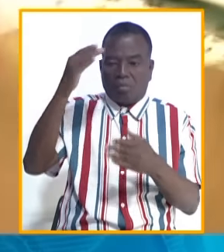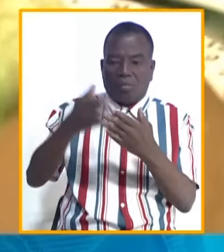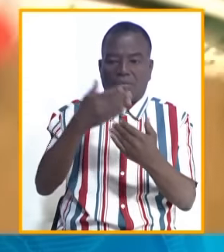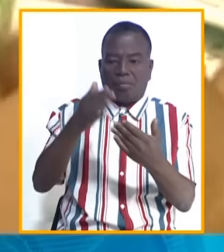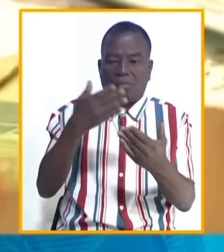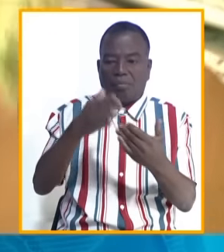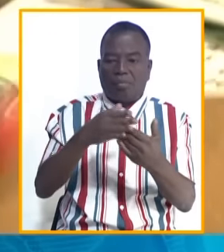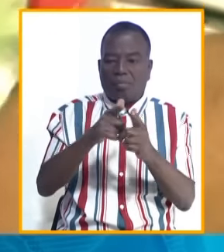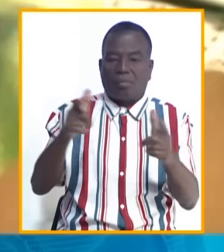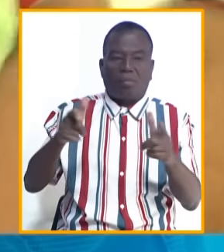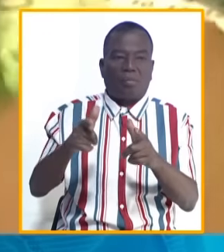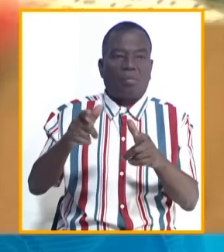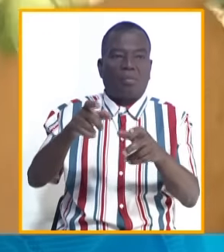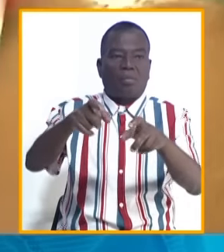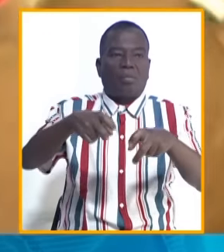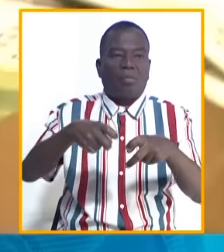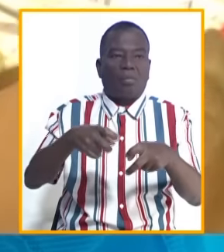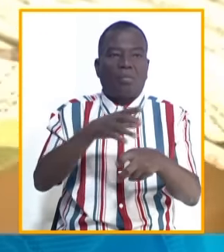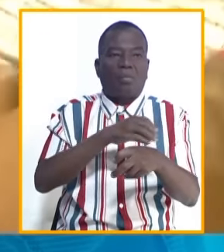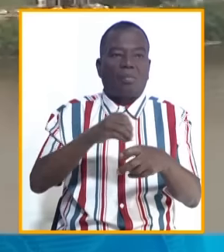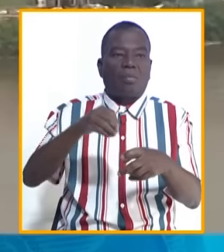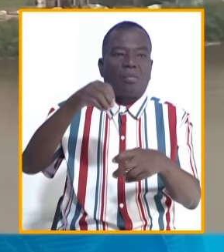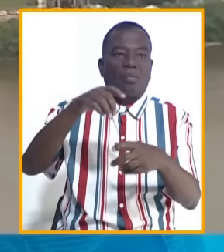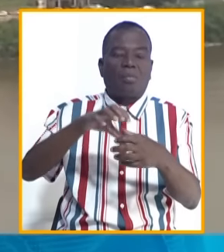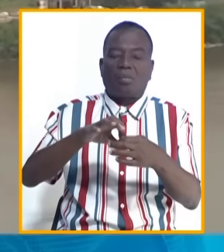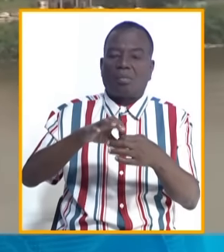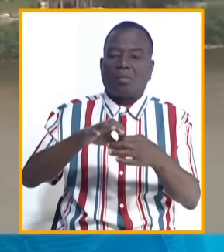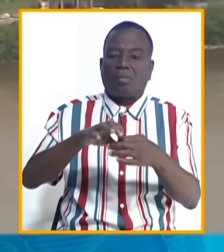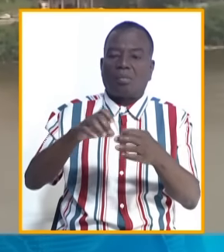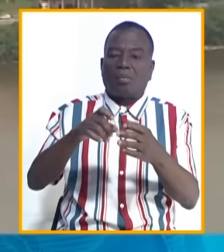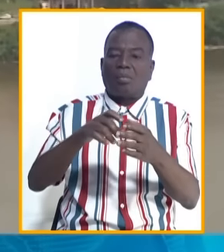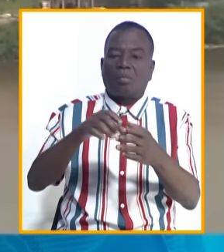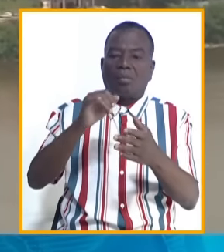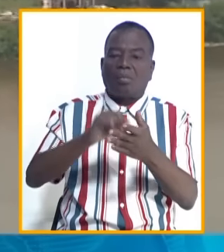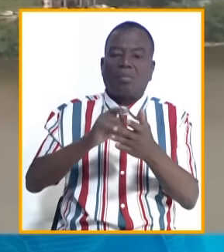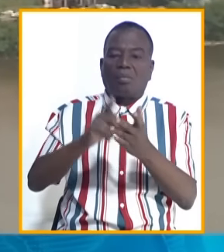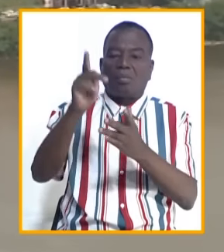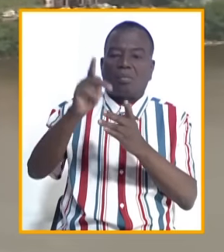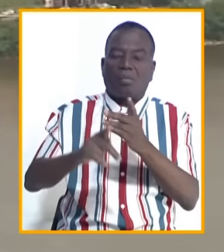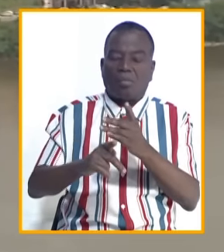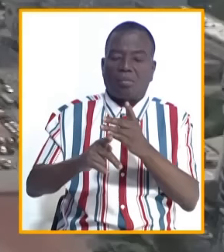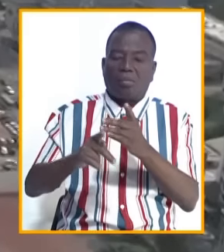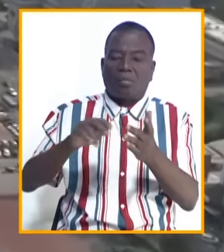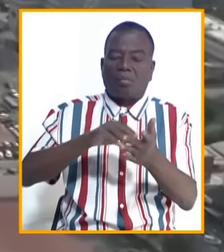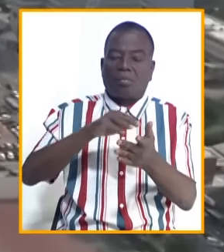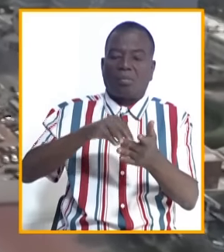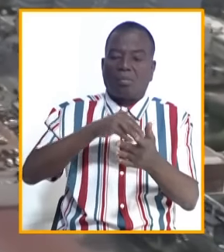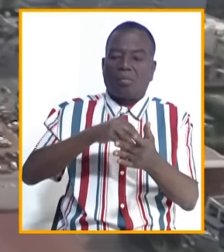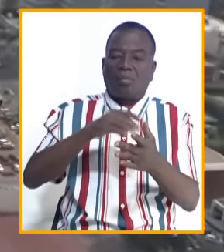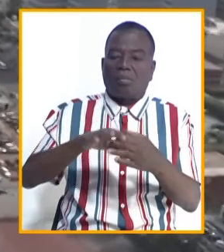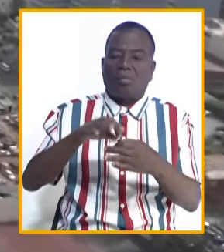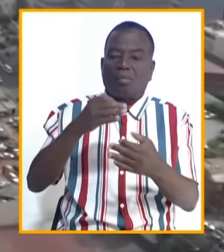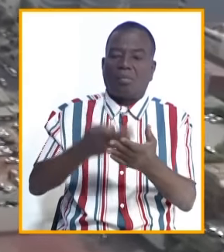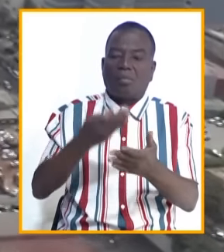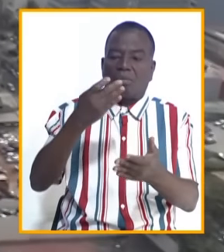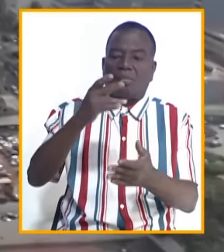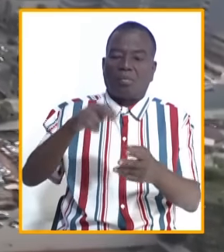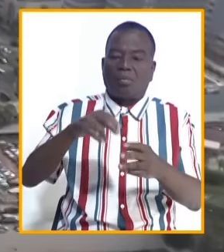facilité élargie de crédit et le mécanisme élargi de crédit. C'est ce programme qu'une mission du FMI vient